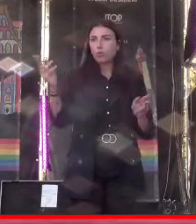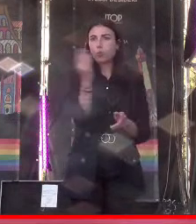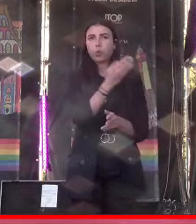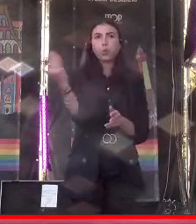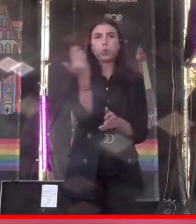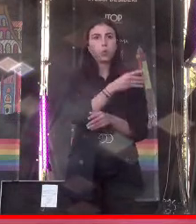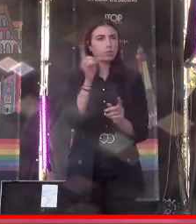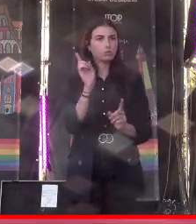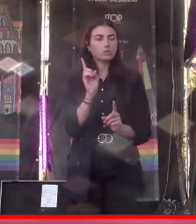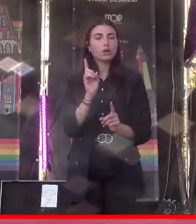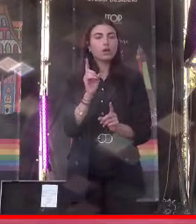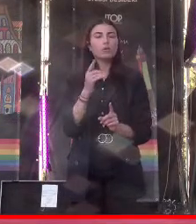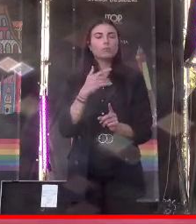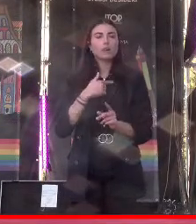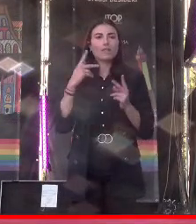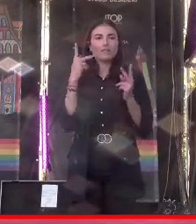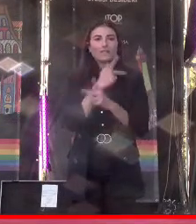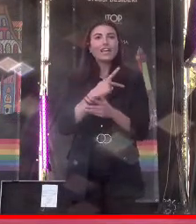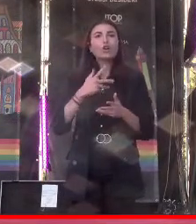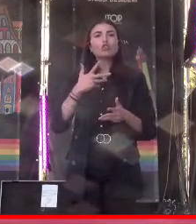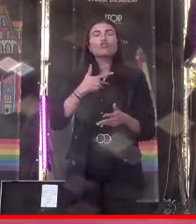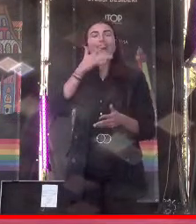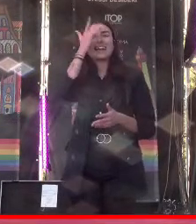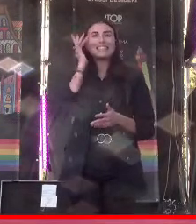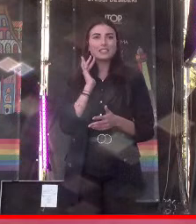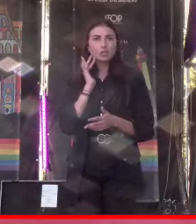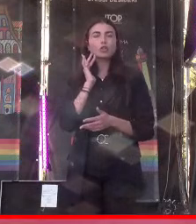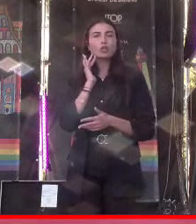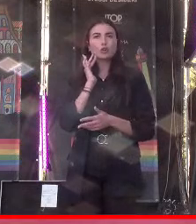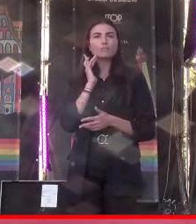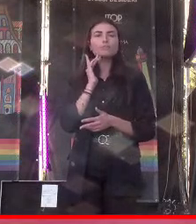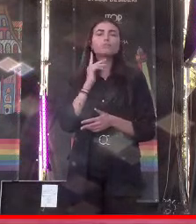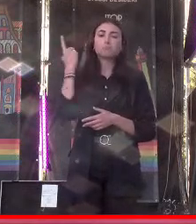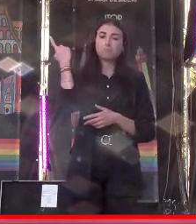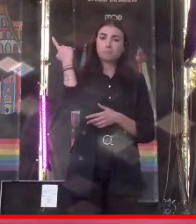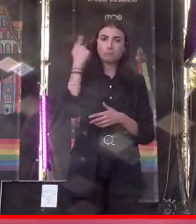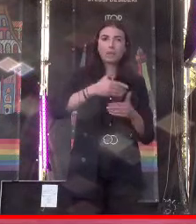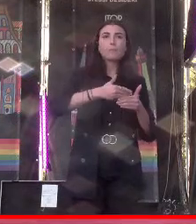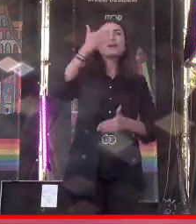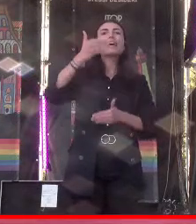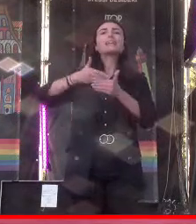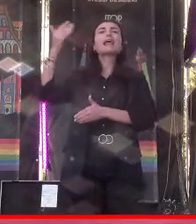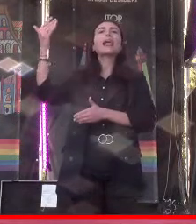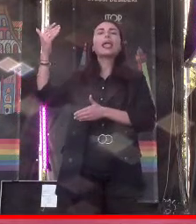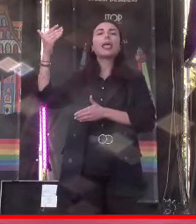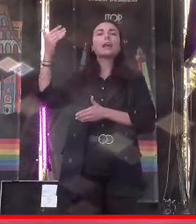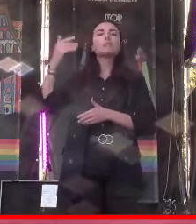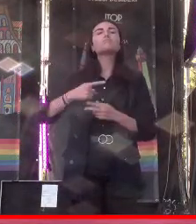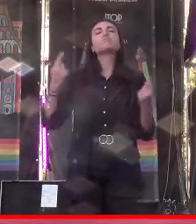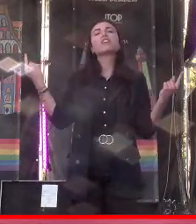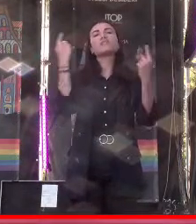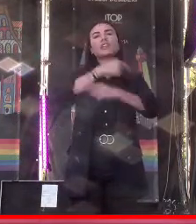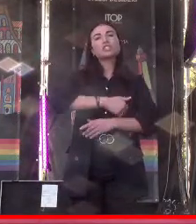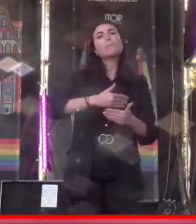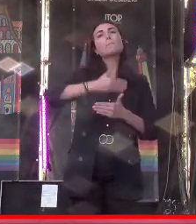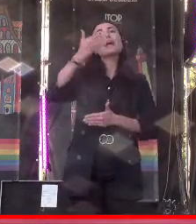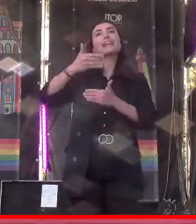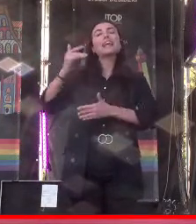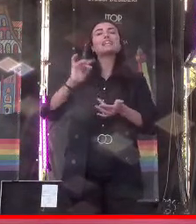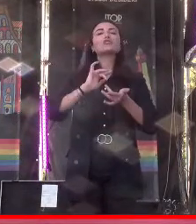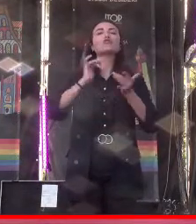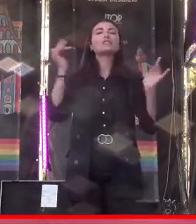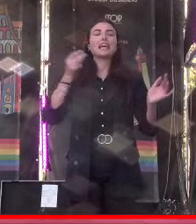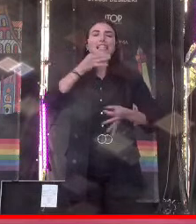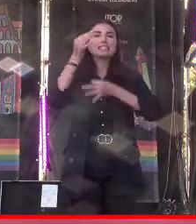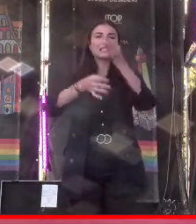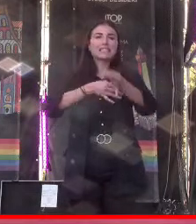e con tutto quello che comporta. E fondamentalmente le barriere sono queste. Le barriere digitali invece sono quelle che non ci permettono di avere gli stessi